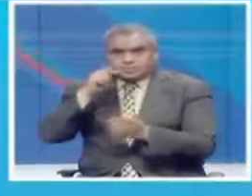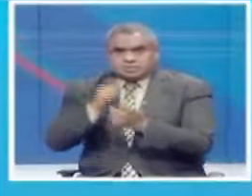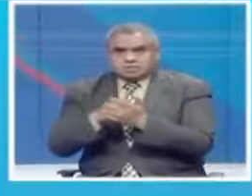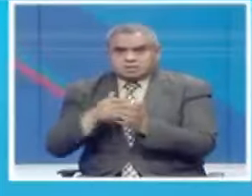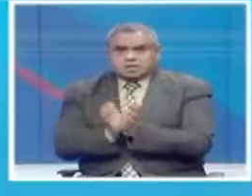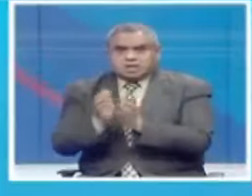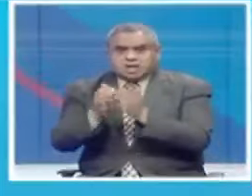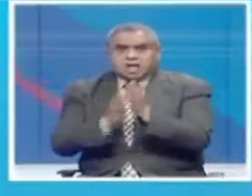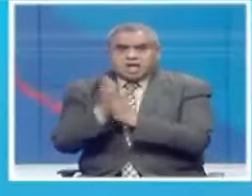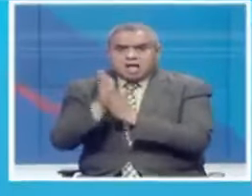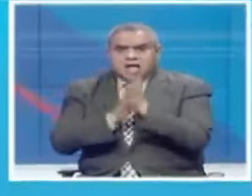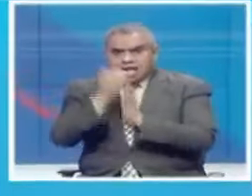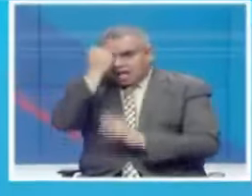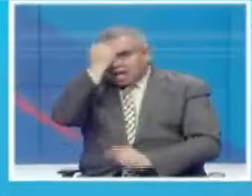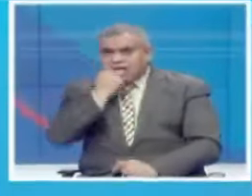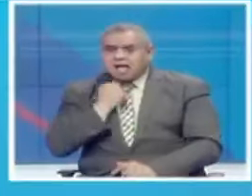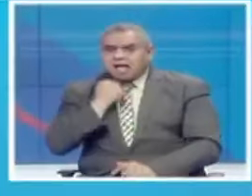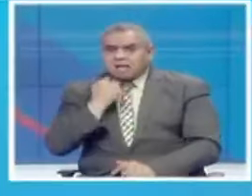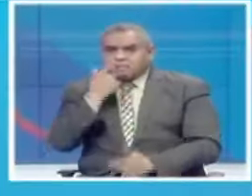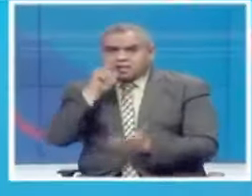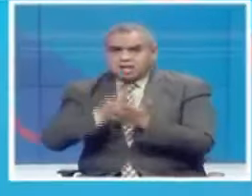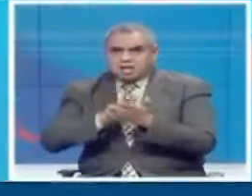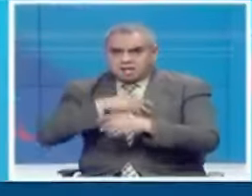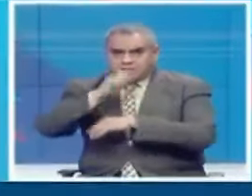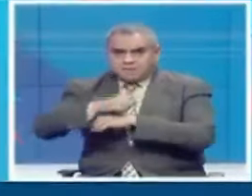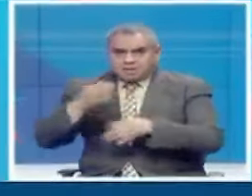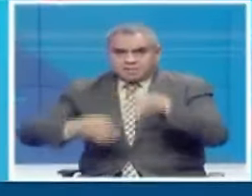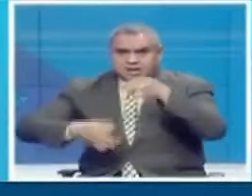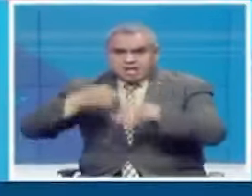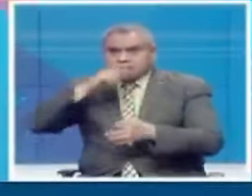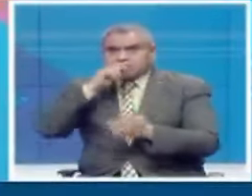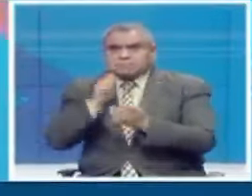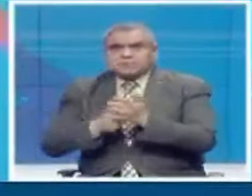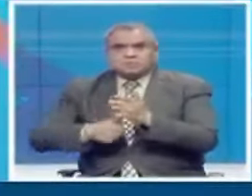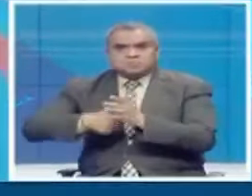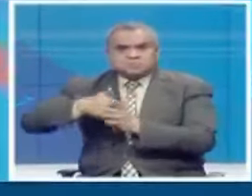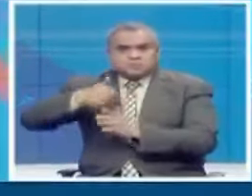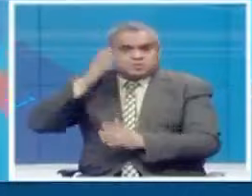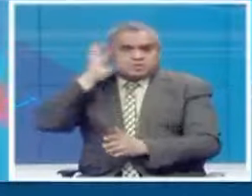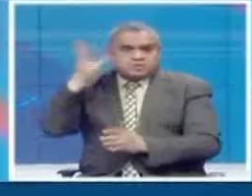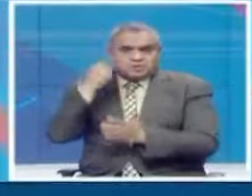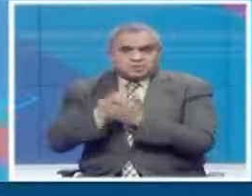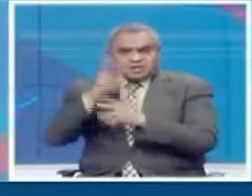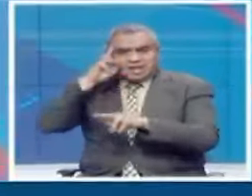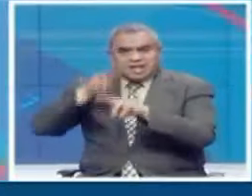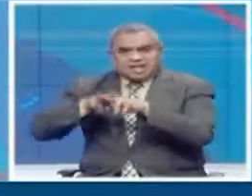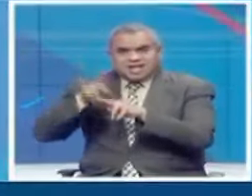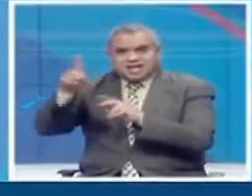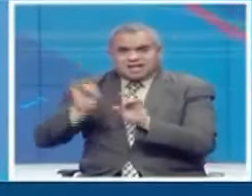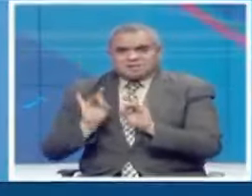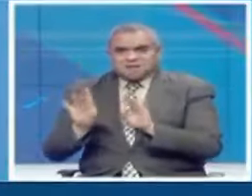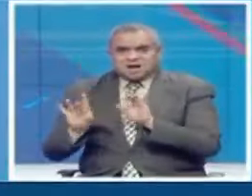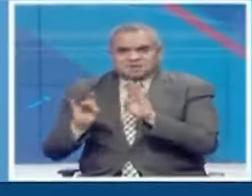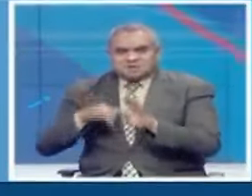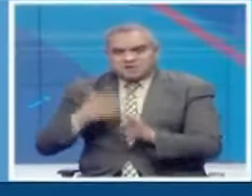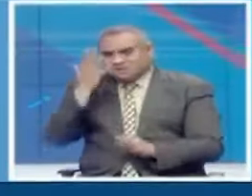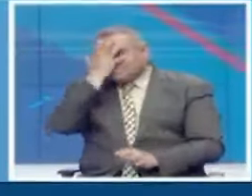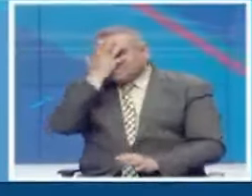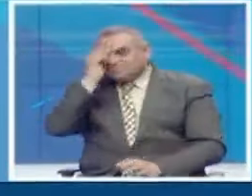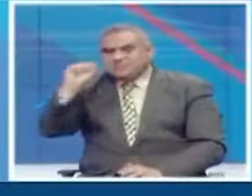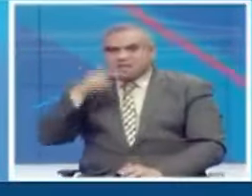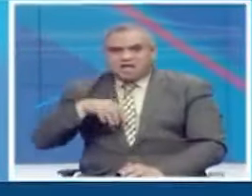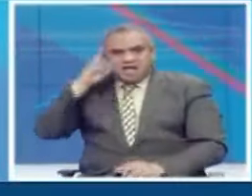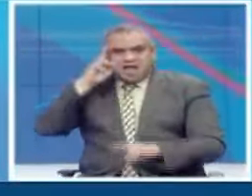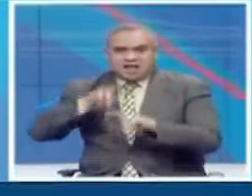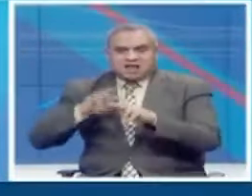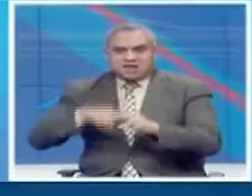أكدت حركة حماس أن قرار محكمة العدل الدولية هو تطور مهم يسهم في عزل إسرائيل وفتح جرائمها في غزة،